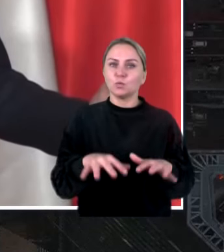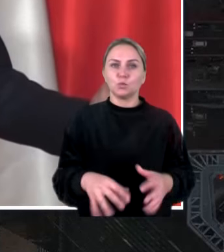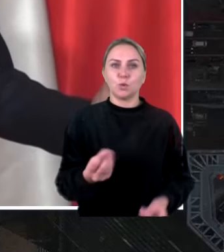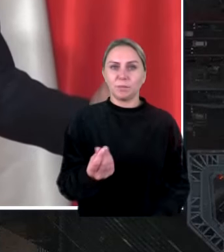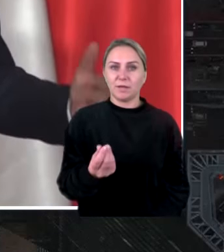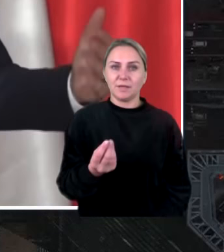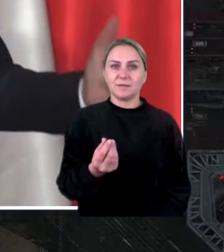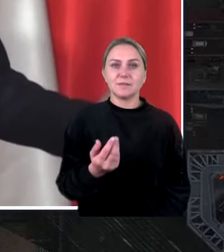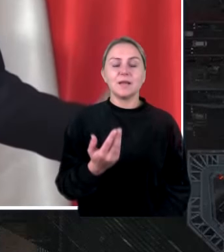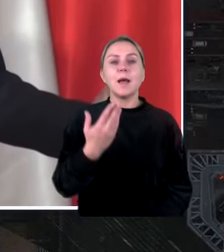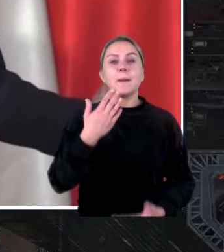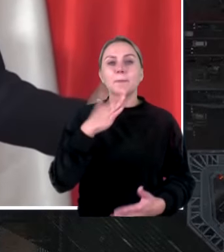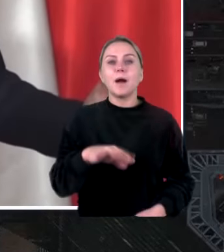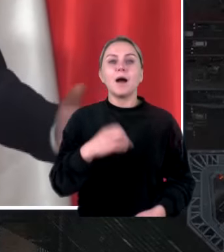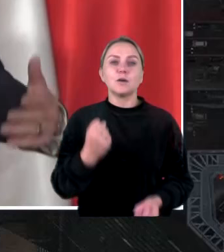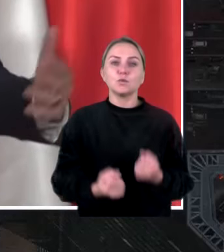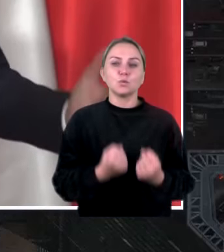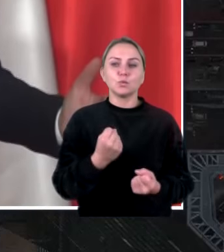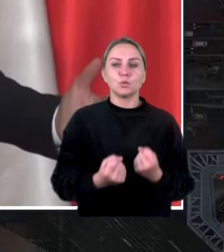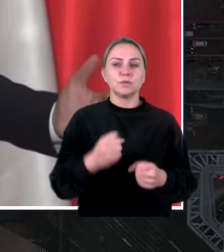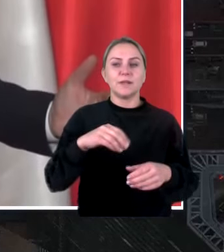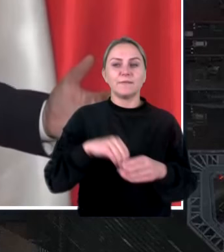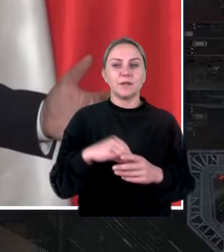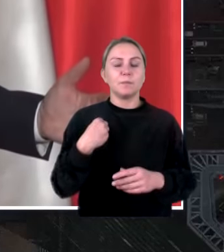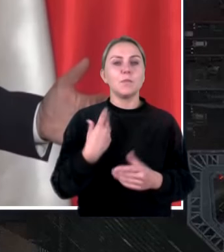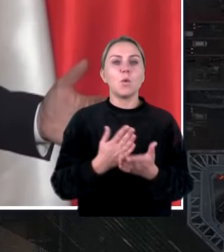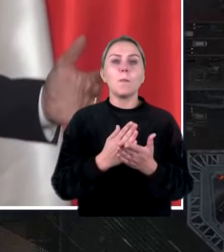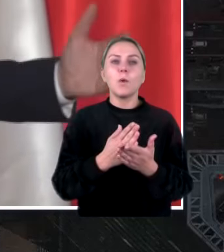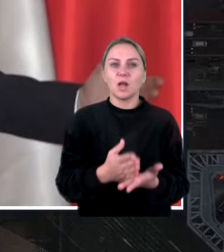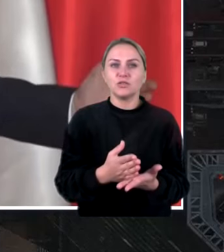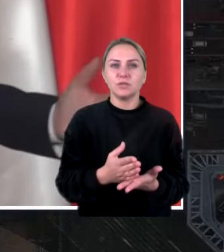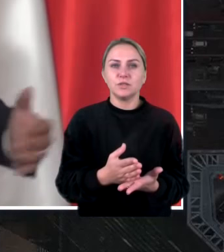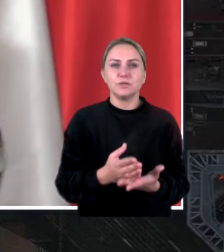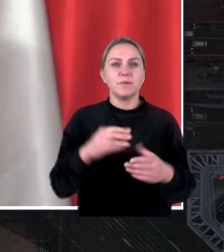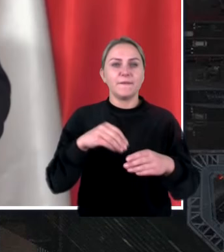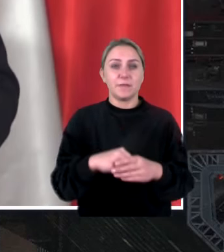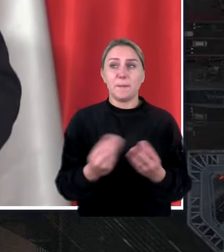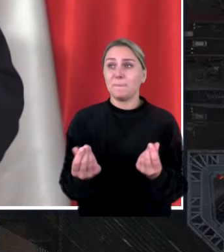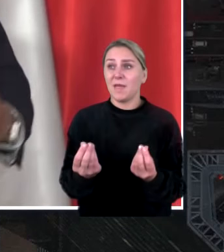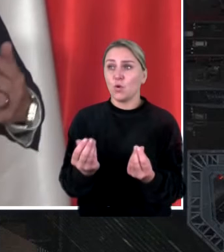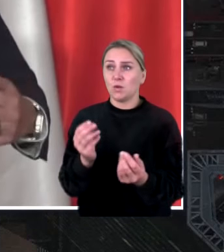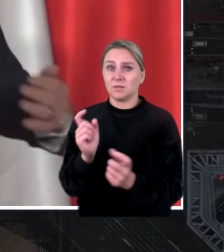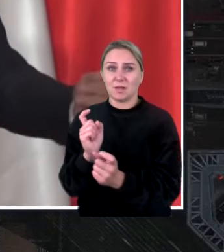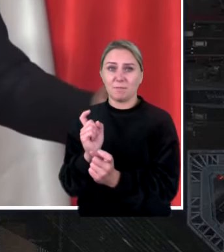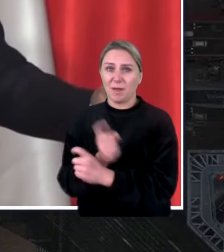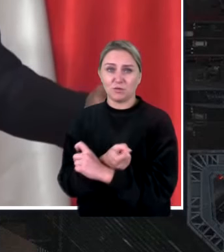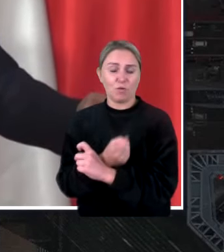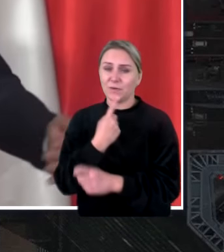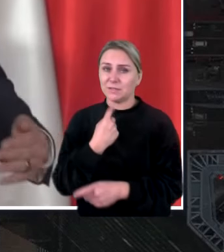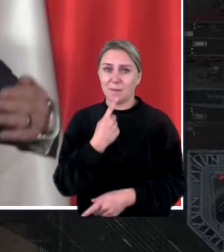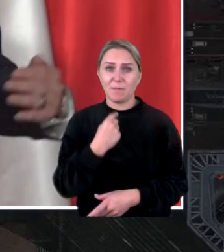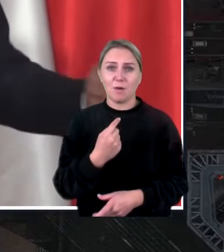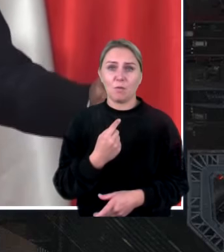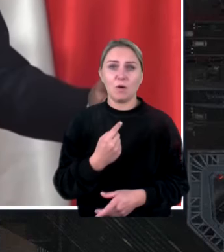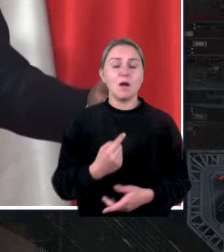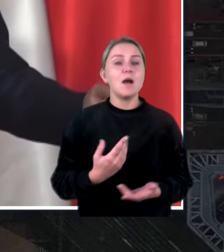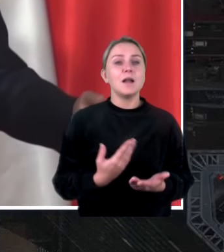trudne byłoby, żebyśmy sobie z tym poradzili z budżetów krajowych. Bardzo się cieszę, że wyraziliśmy sobie